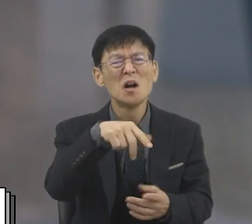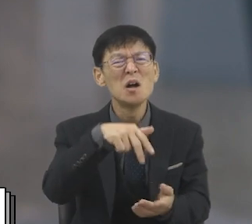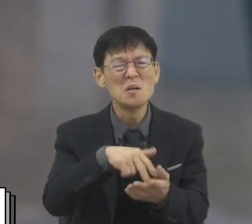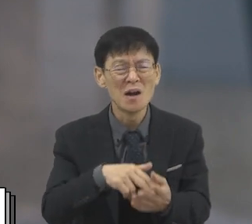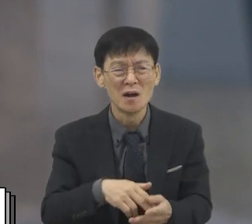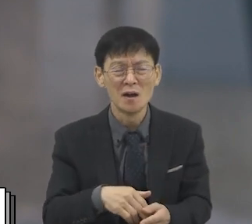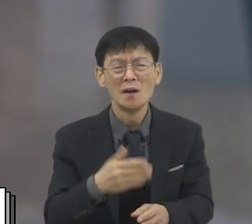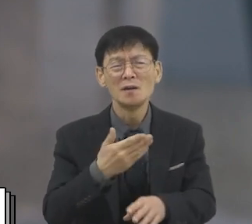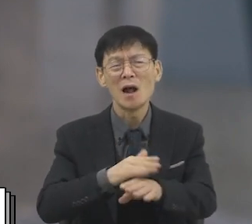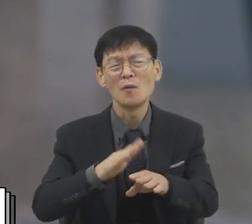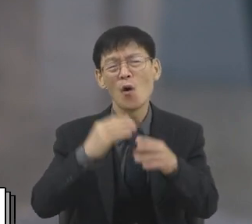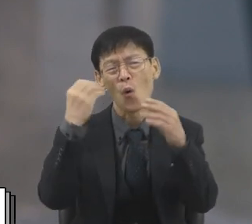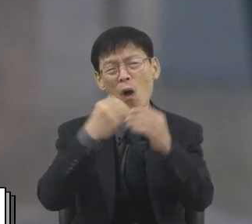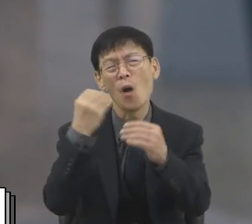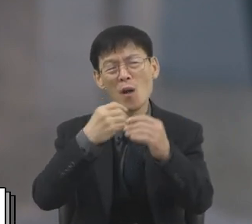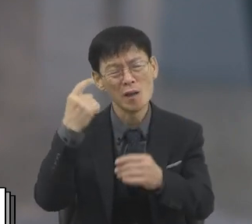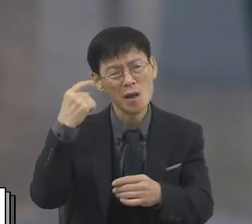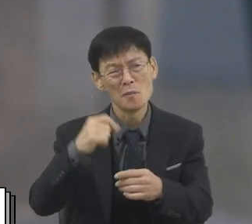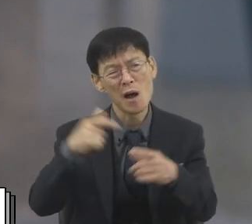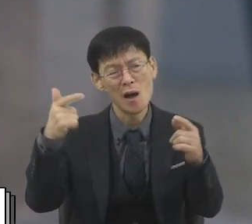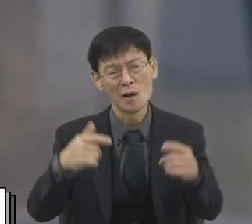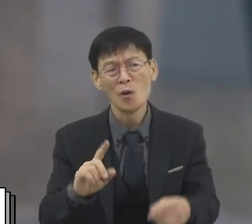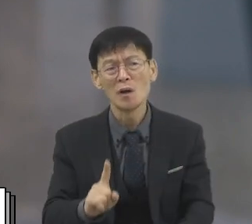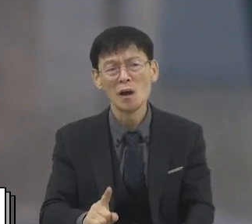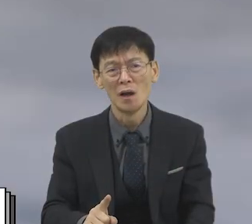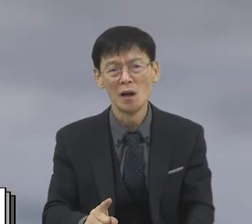씨가 사실과 다르게 오해한다고 생각하는 것 같아.